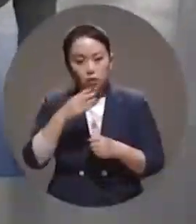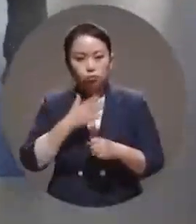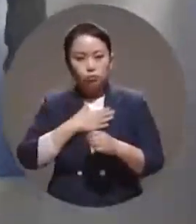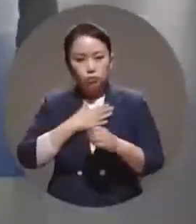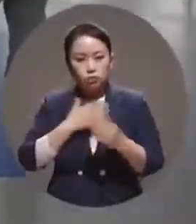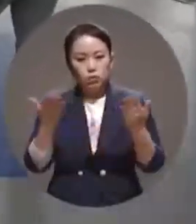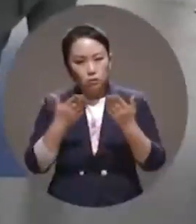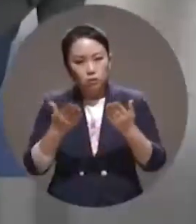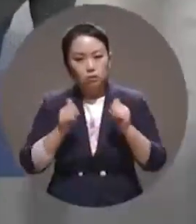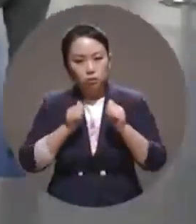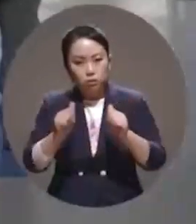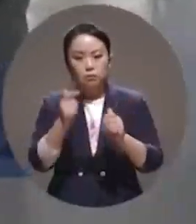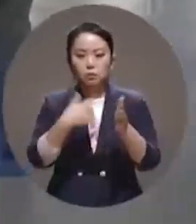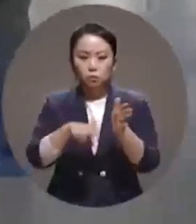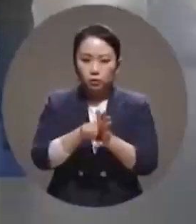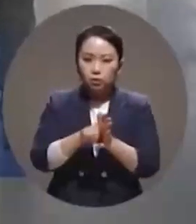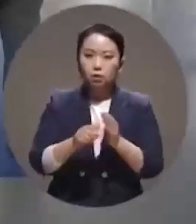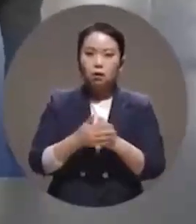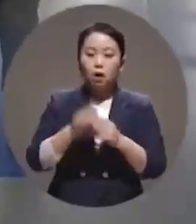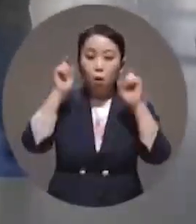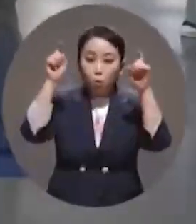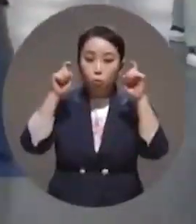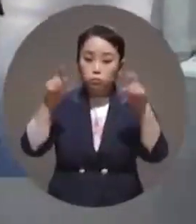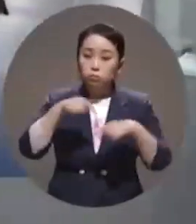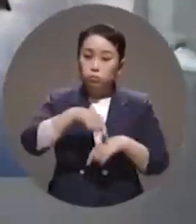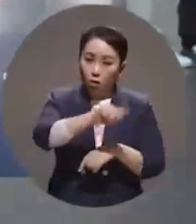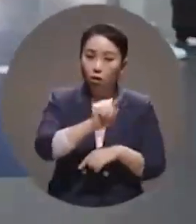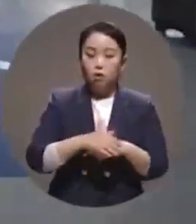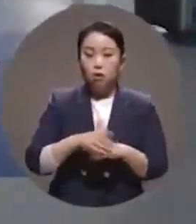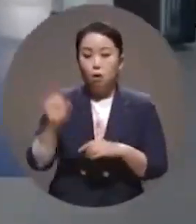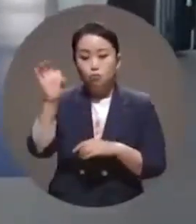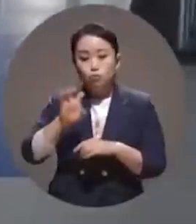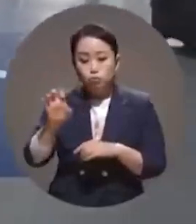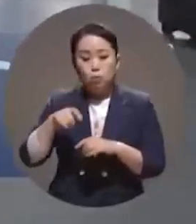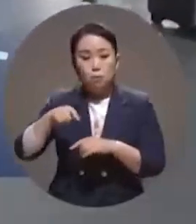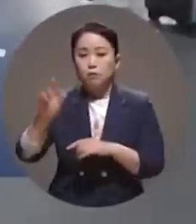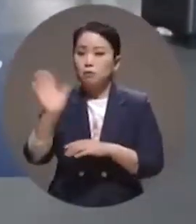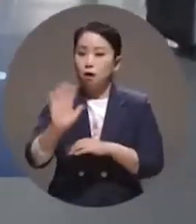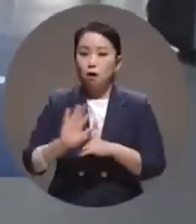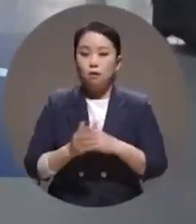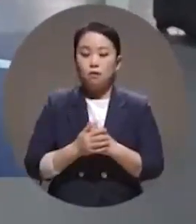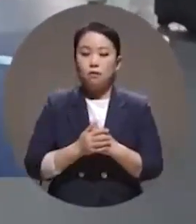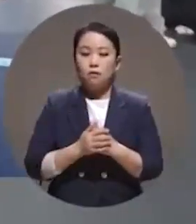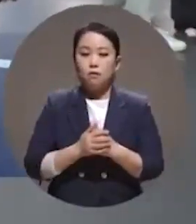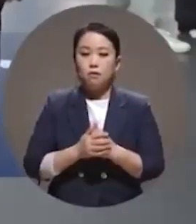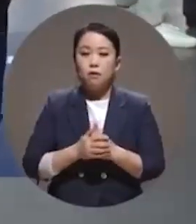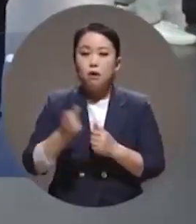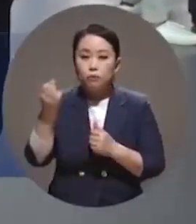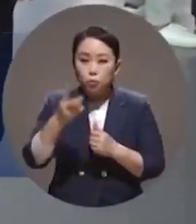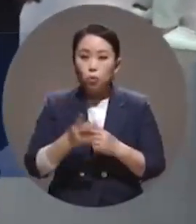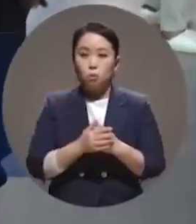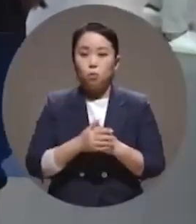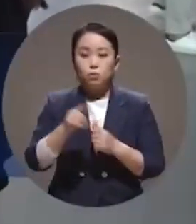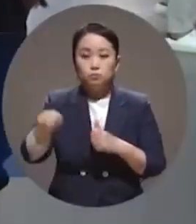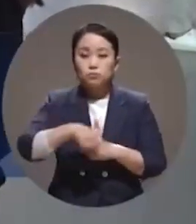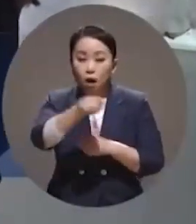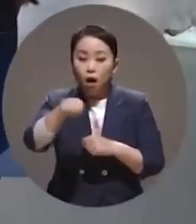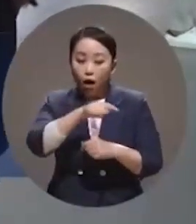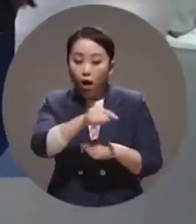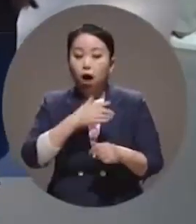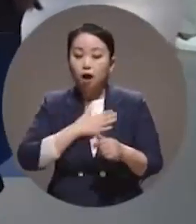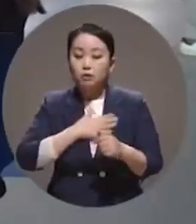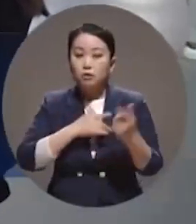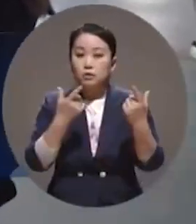질을 그 보증해가지고 네. 그 우리가 뭐 저 유럽 가는 것도 아니고 그다음에 우리가 저 뭐 우리 아시다시피